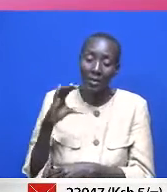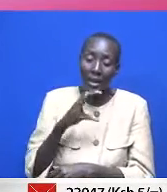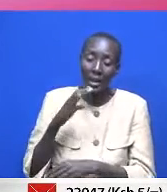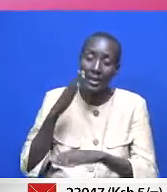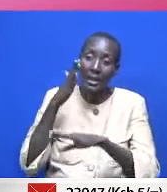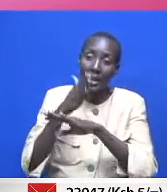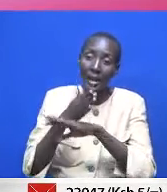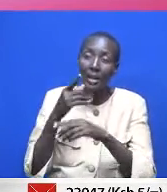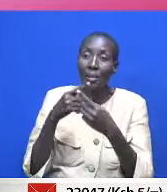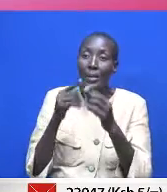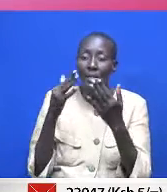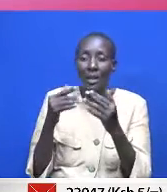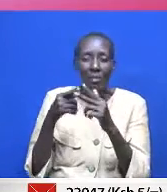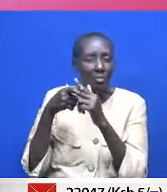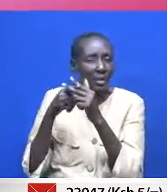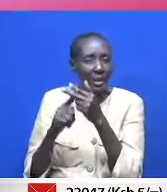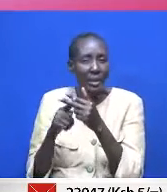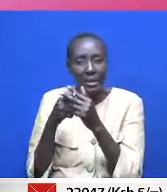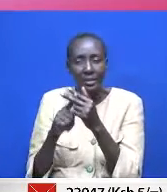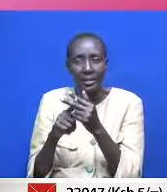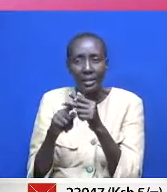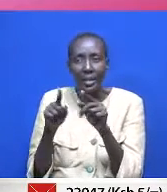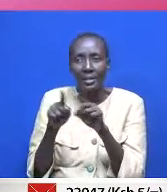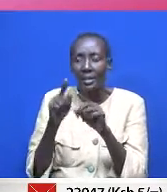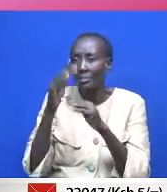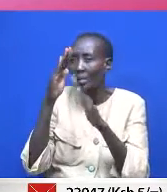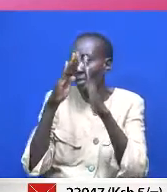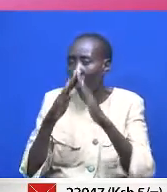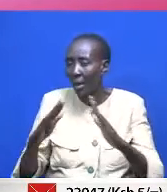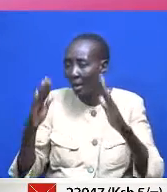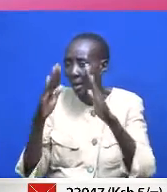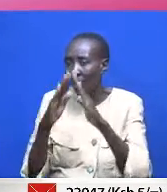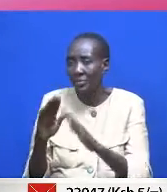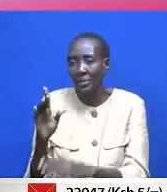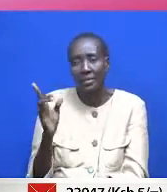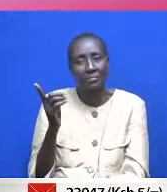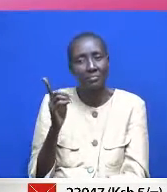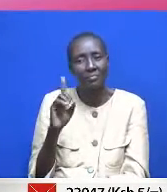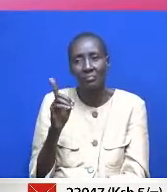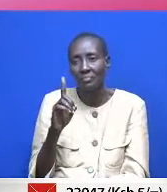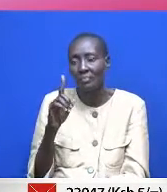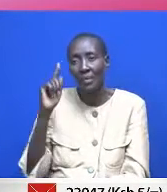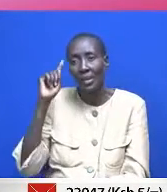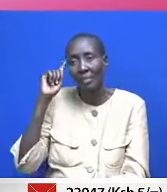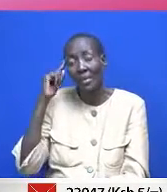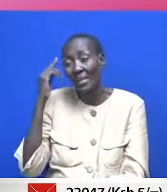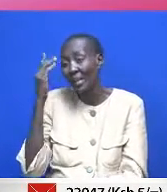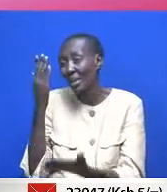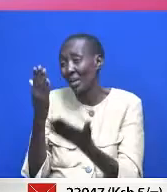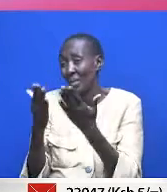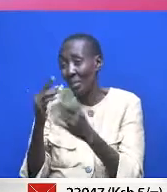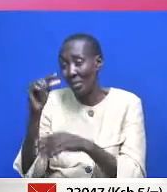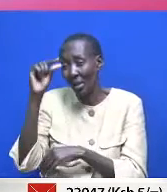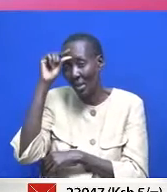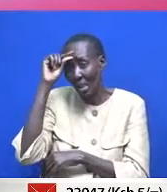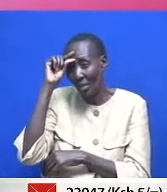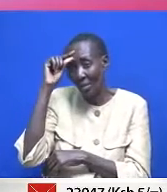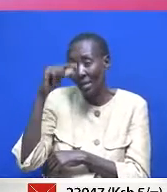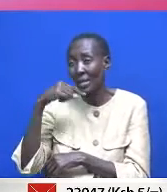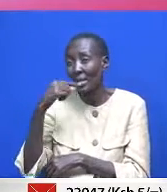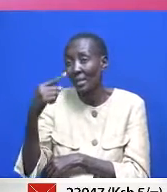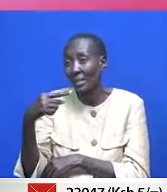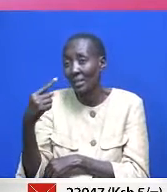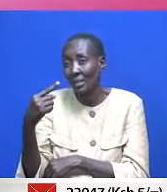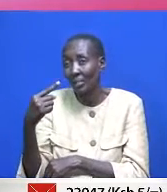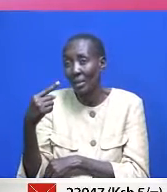mambo ya viwanda na mambo ya manyumba, nafikiria hizo vitu ambaye tungependa pengine serikali iangalie iseme kwamba